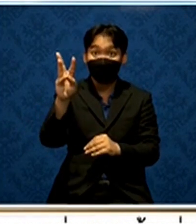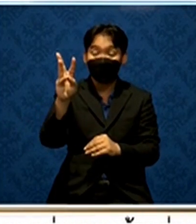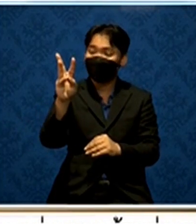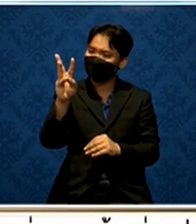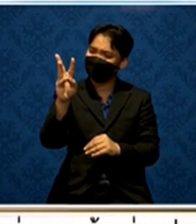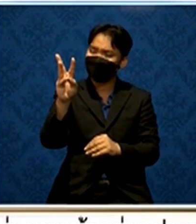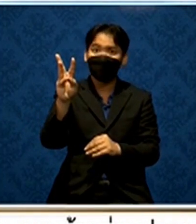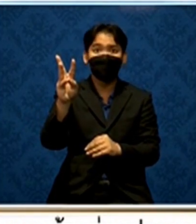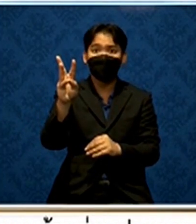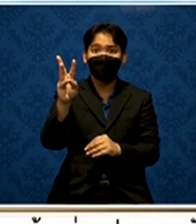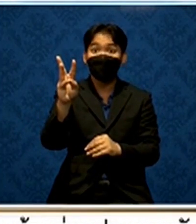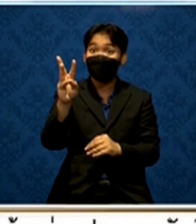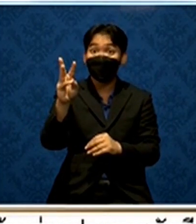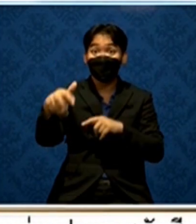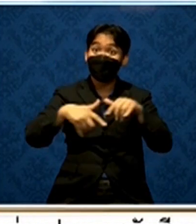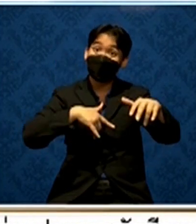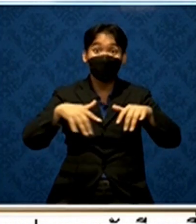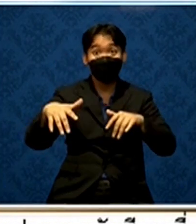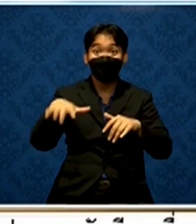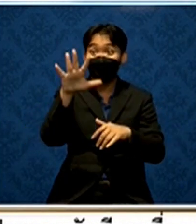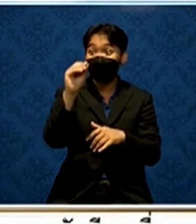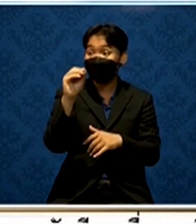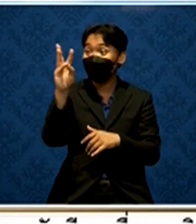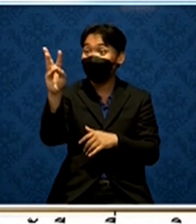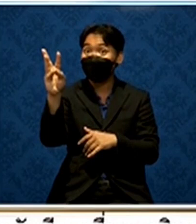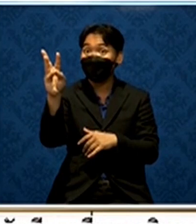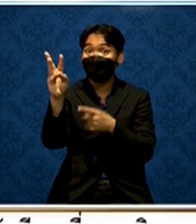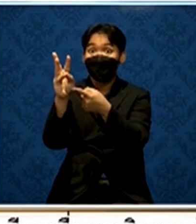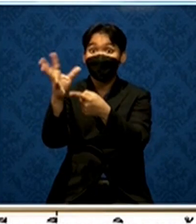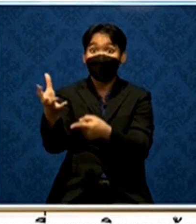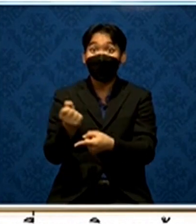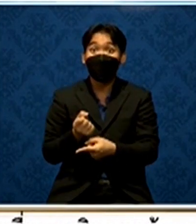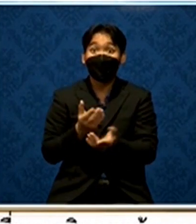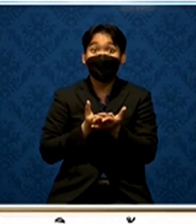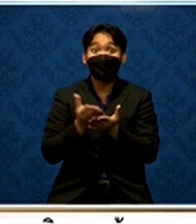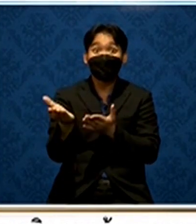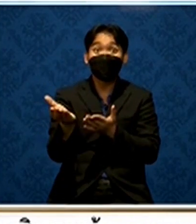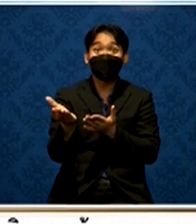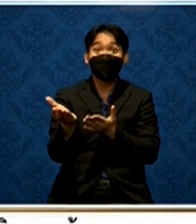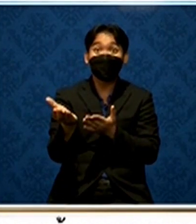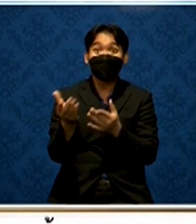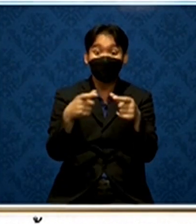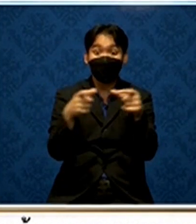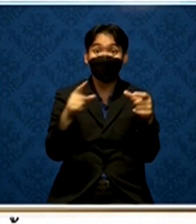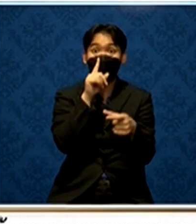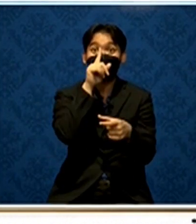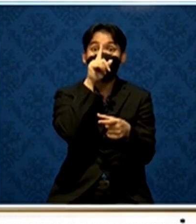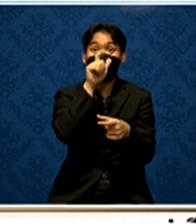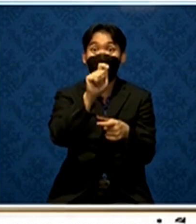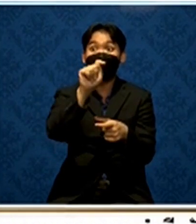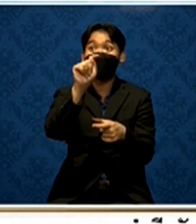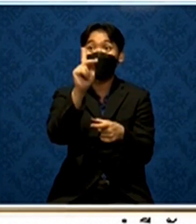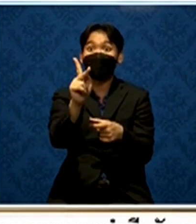ประชาชนเอา56บาทนี้ไปซื้ออะไรได้ครับซื้อ ATK ได้ตั้ง1ชิ้น